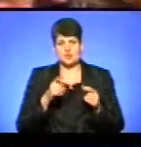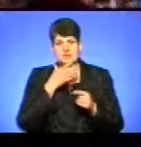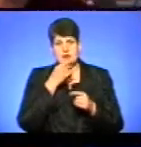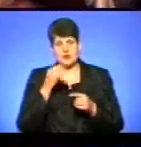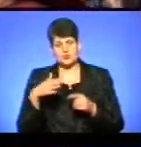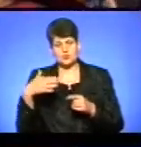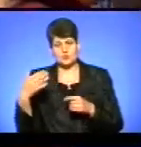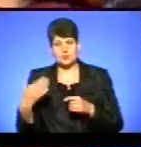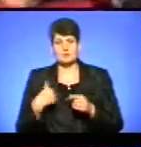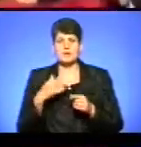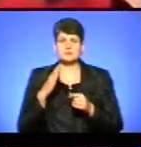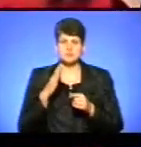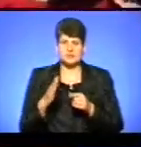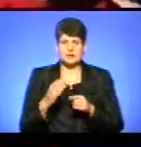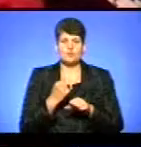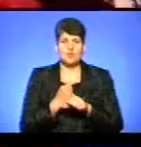сторони.